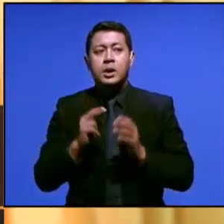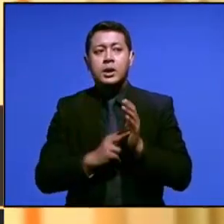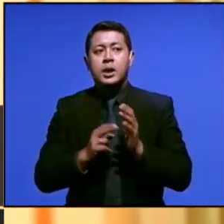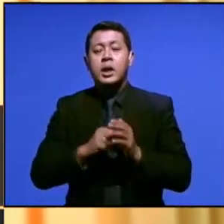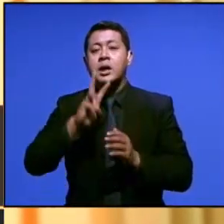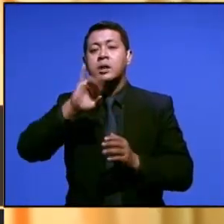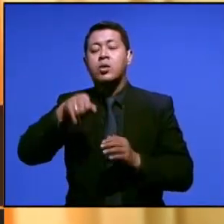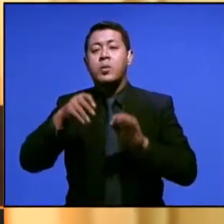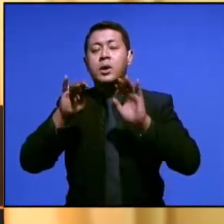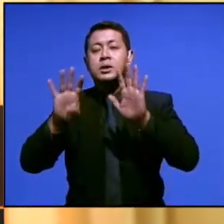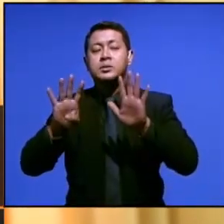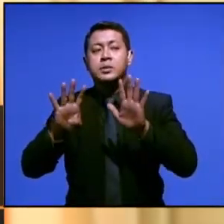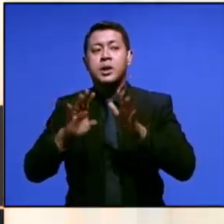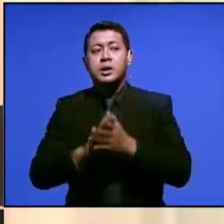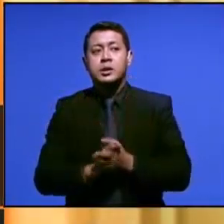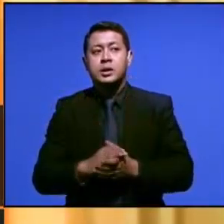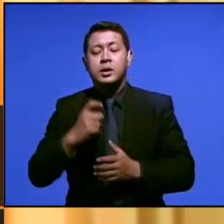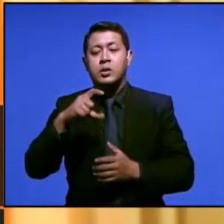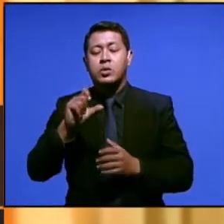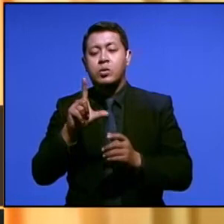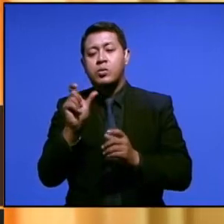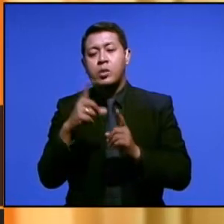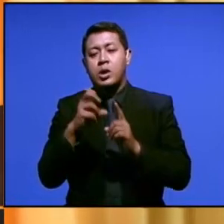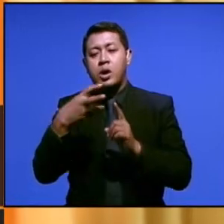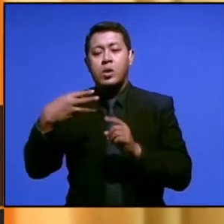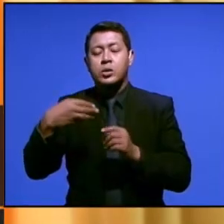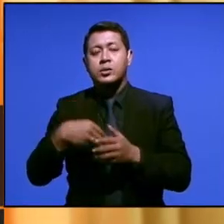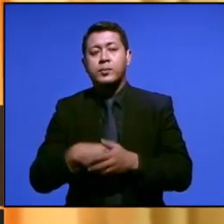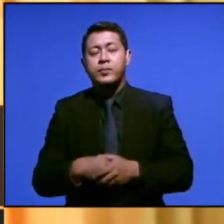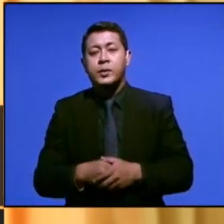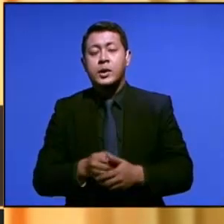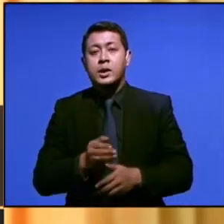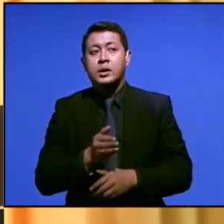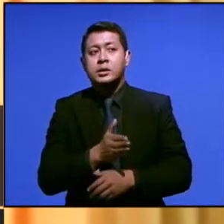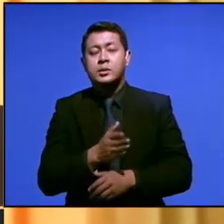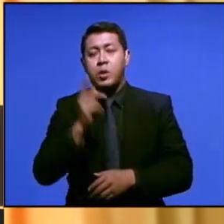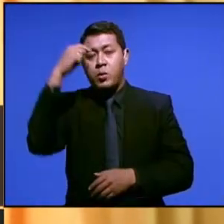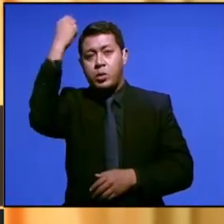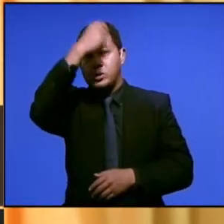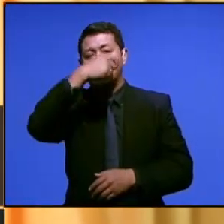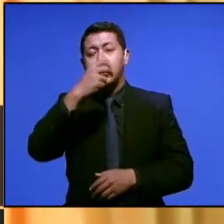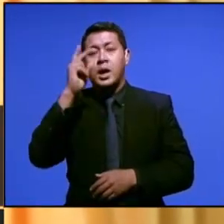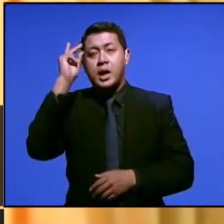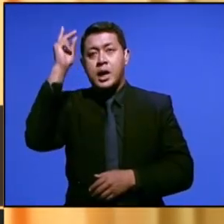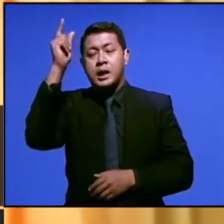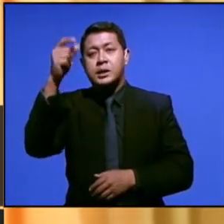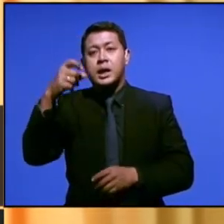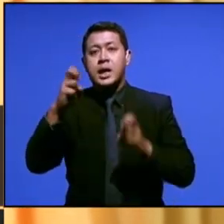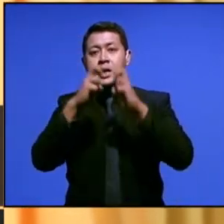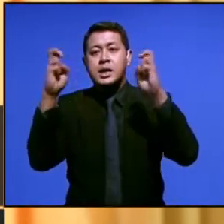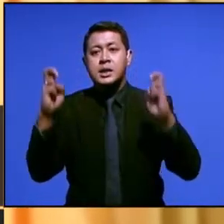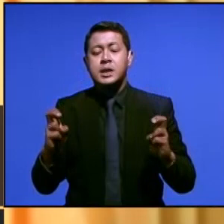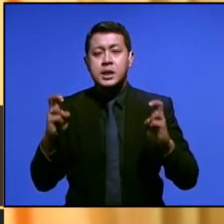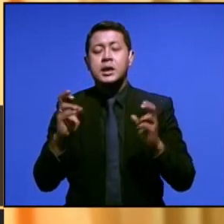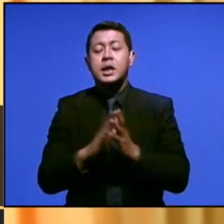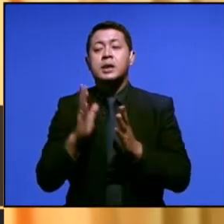Dia 3,90, dia kan cum laude. Dia kemarin sebelum dia mau itu istudanya, dia rencana ke Kediri dan setelah